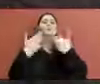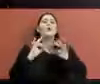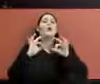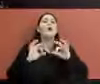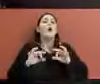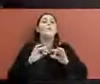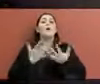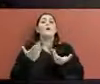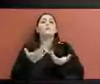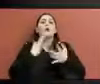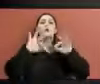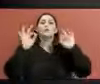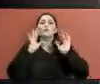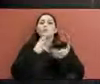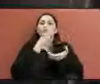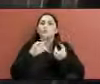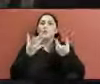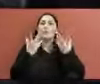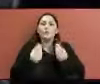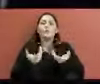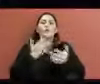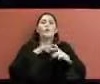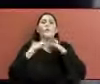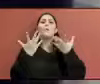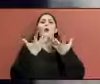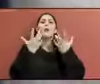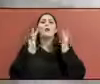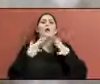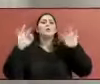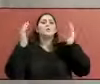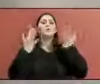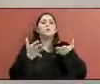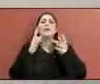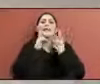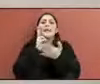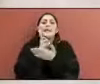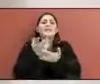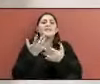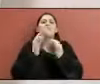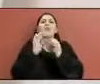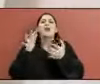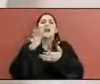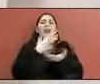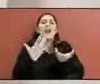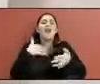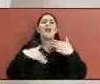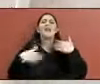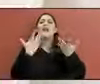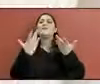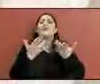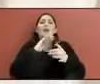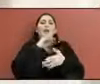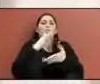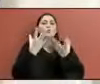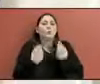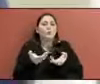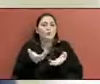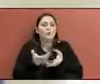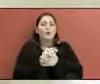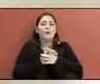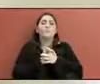Kocaeli olurken depreme en hazırlıklı kesim, bireyler, engelliler ve yaşlılar olacak. Ve bu